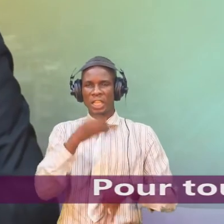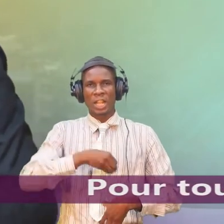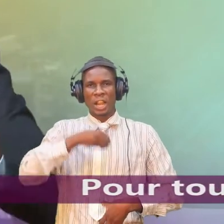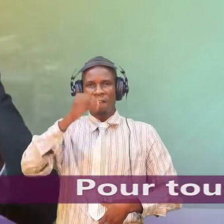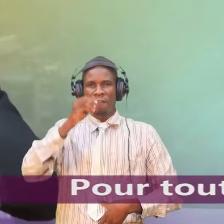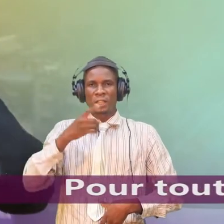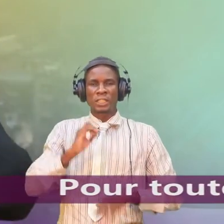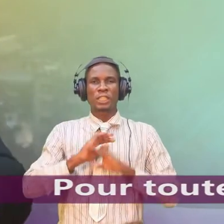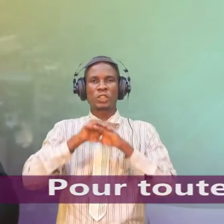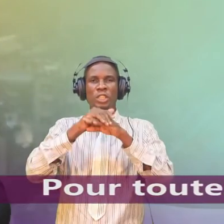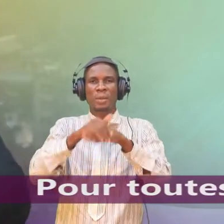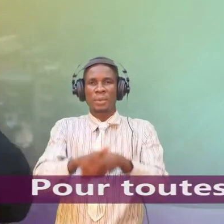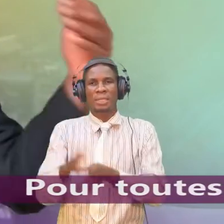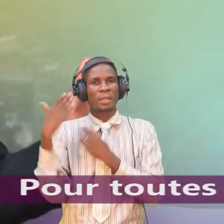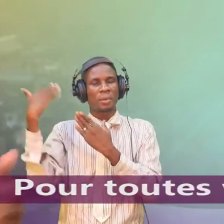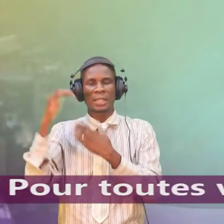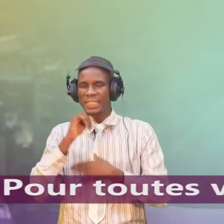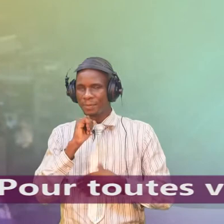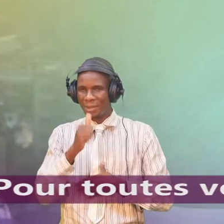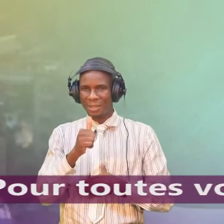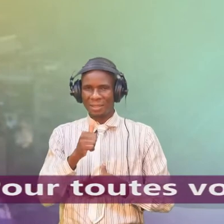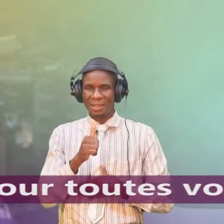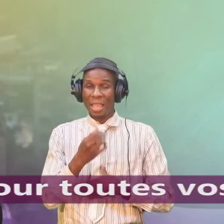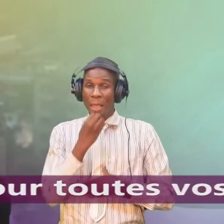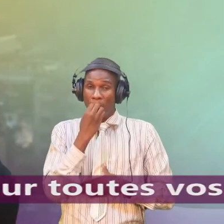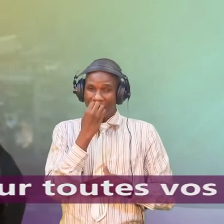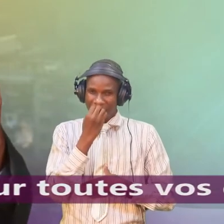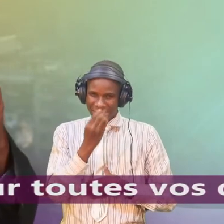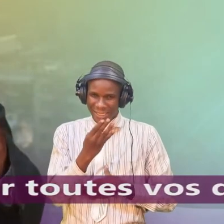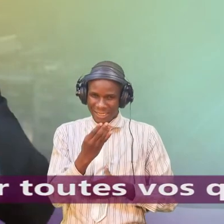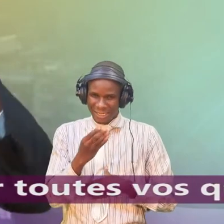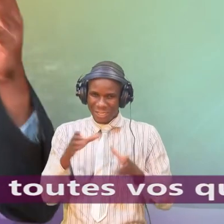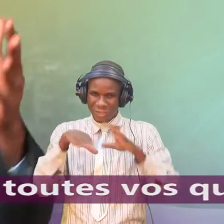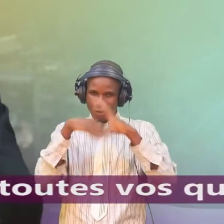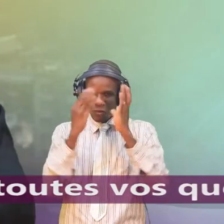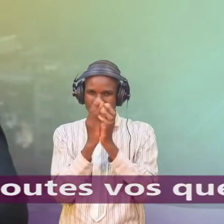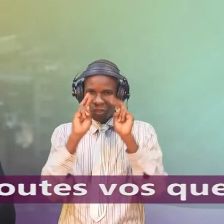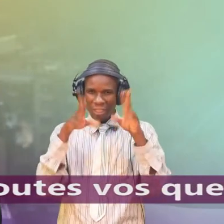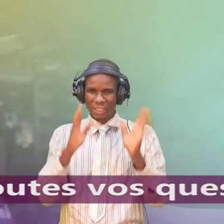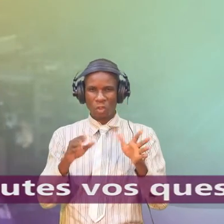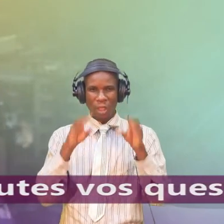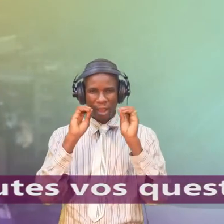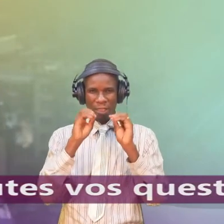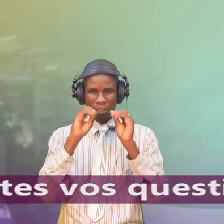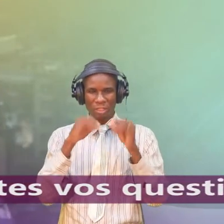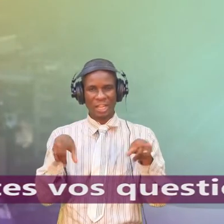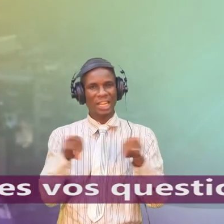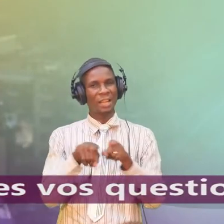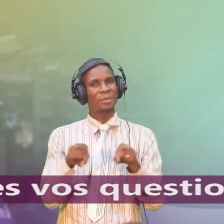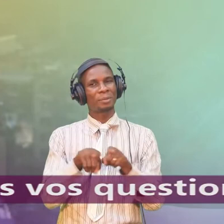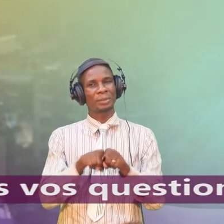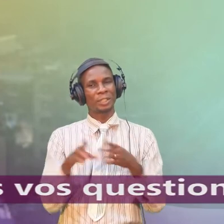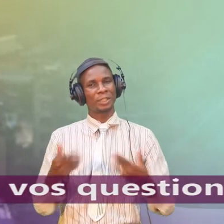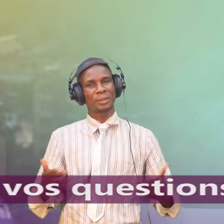wanasema ya kwamba haijali kama unakuwa na imani gani, kwa sababu dini zote